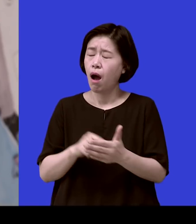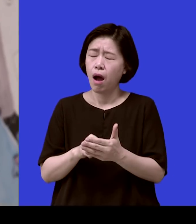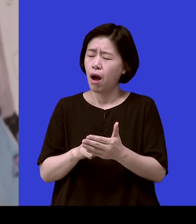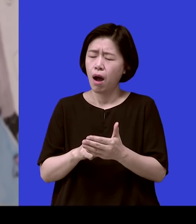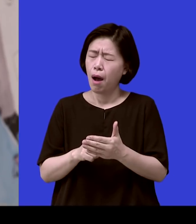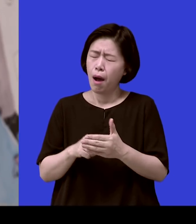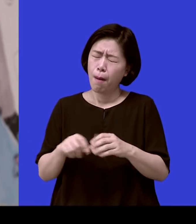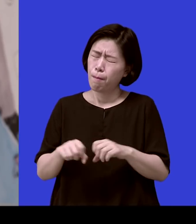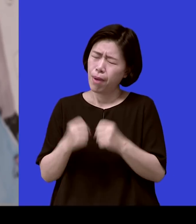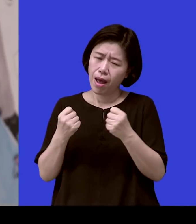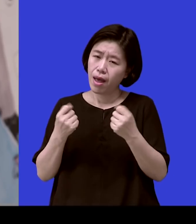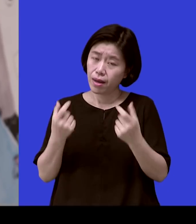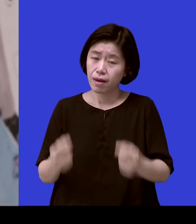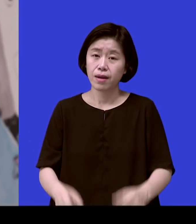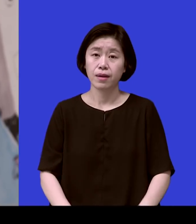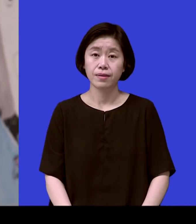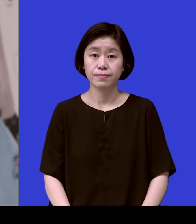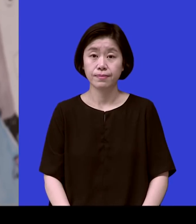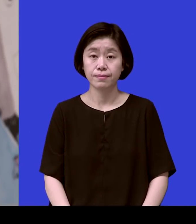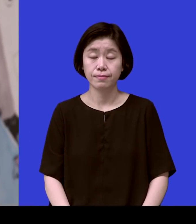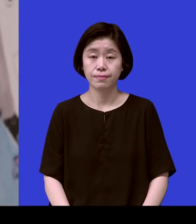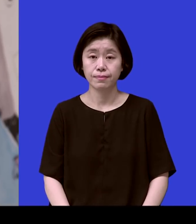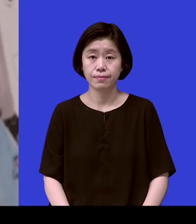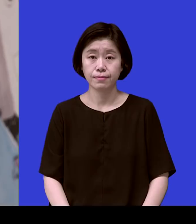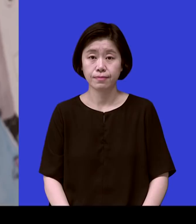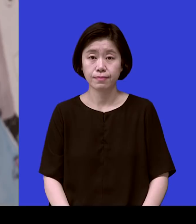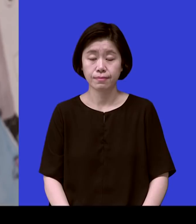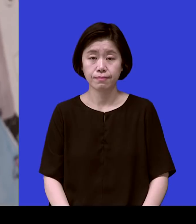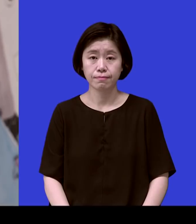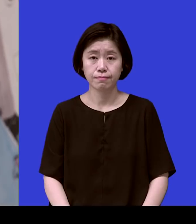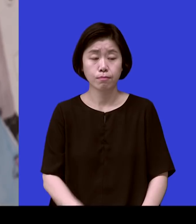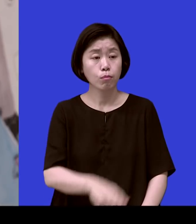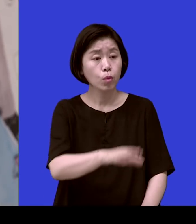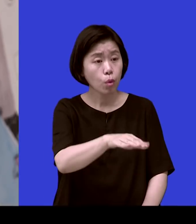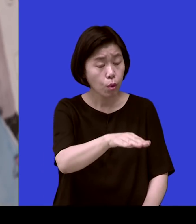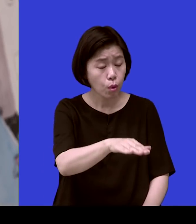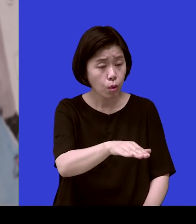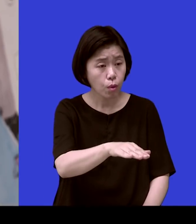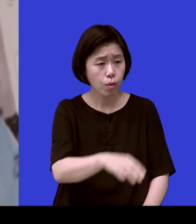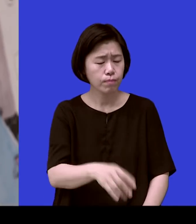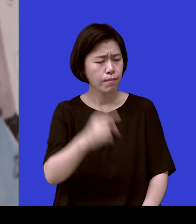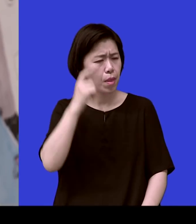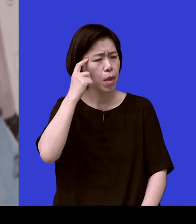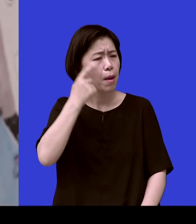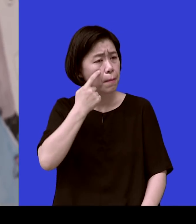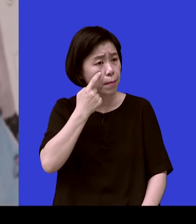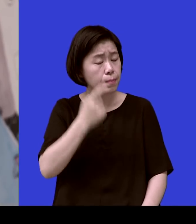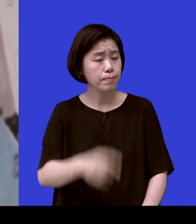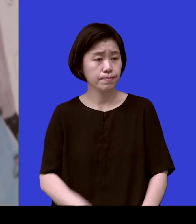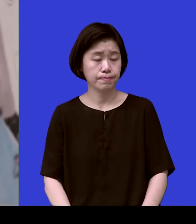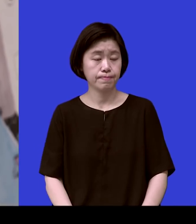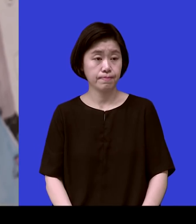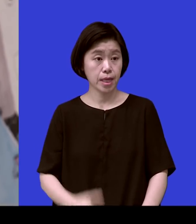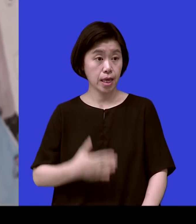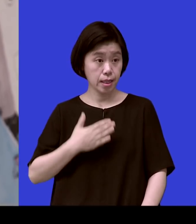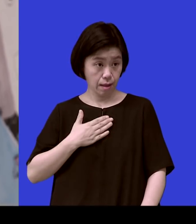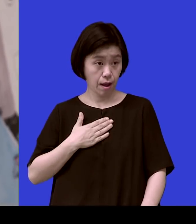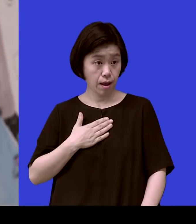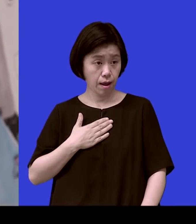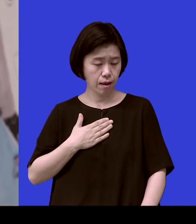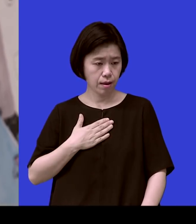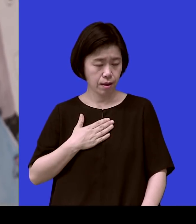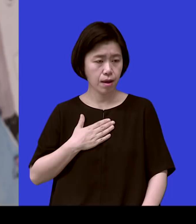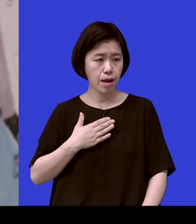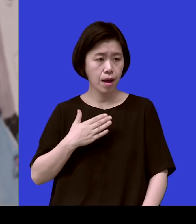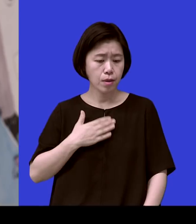같아요. 그랬더니 하나님께서 그런데 말이다, 내가 내 품에